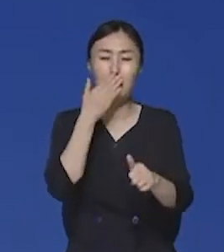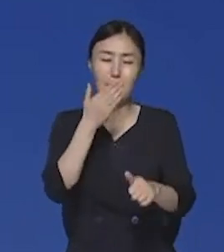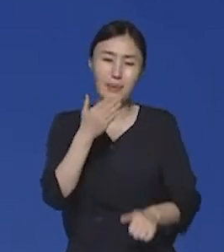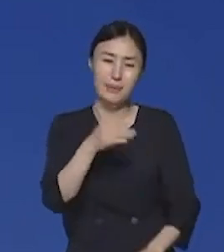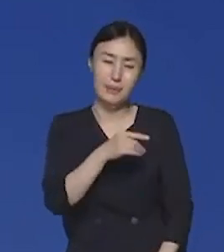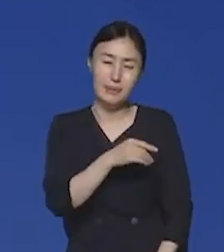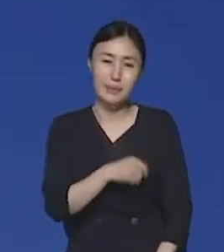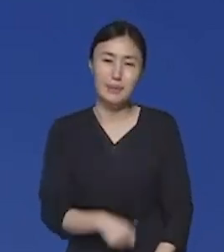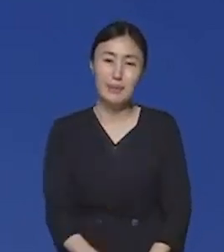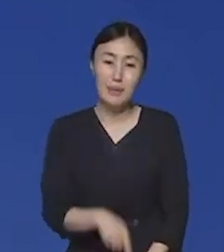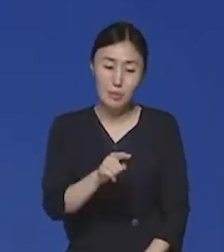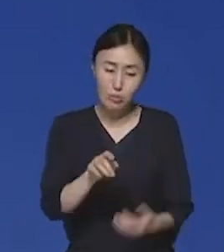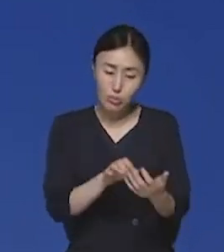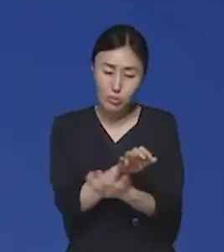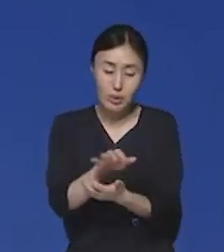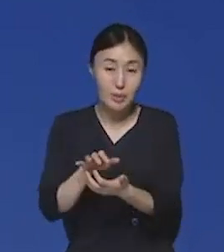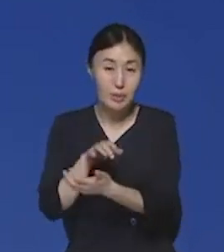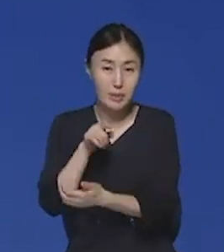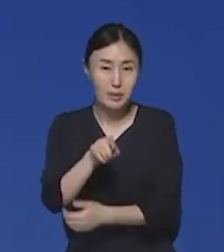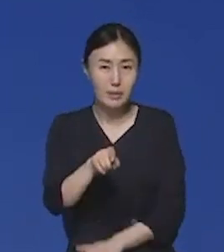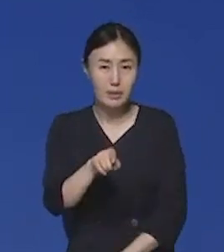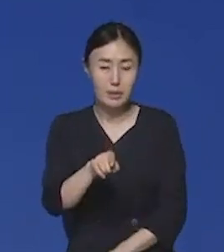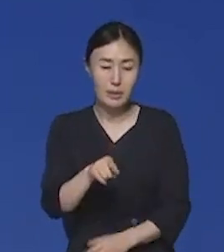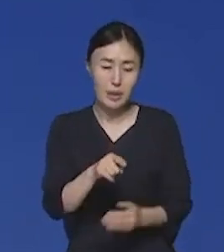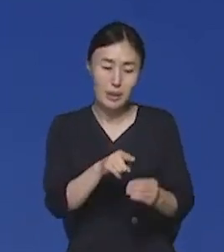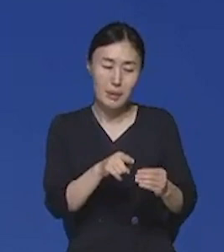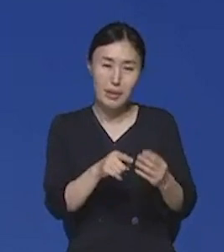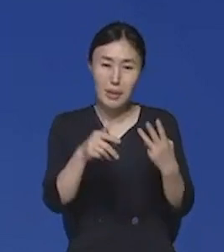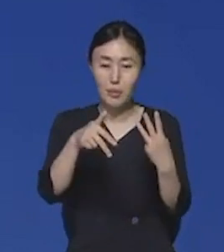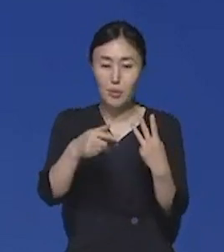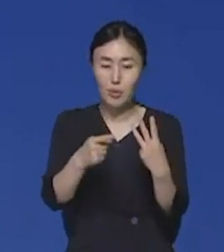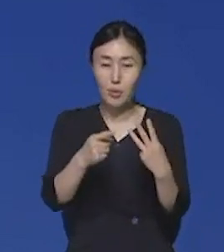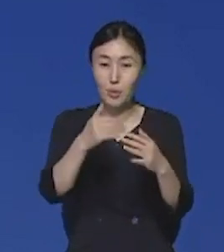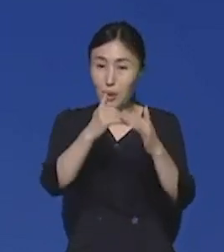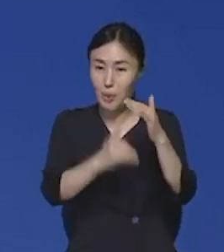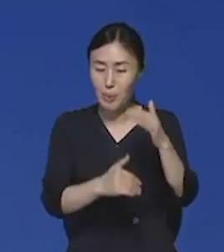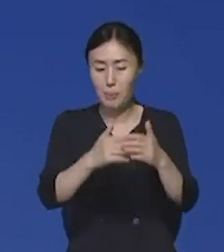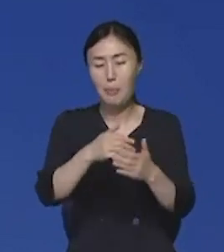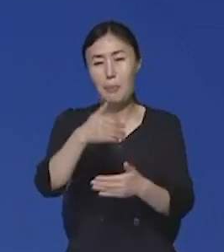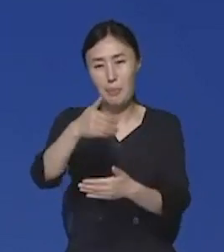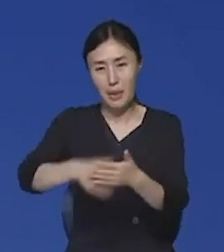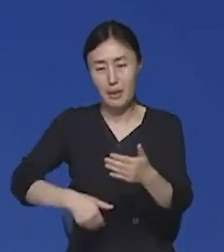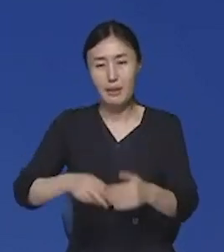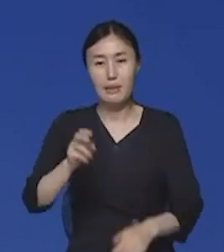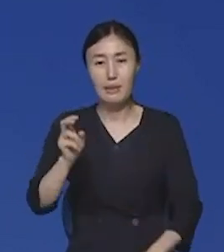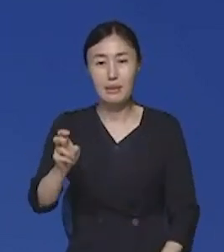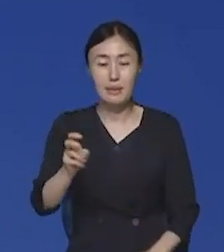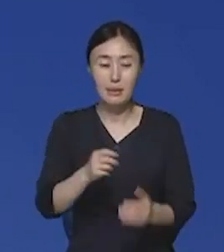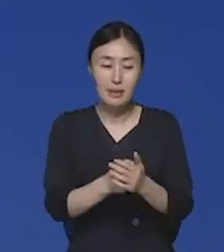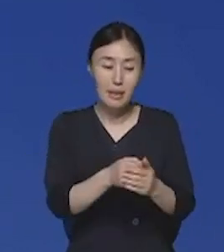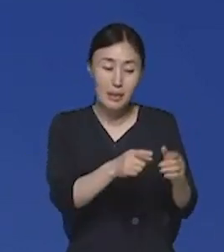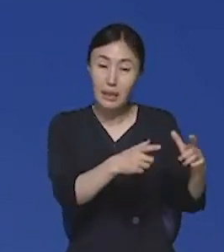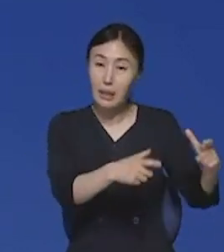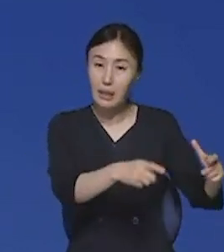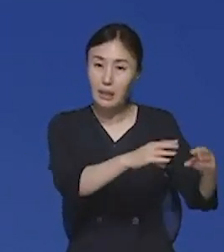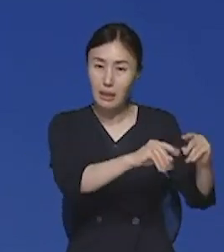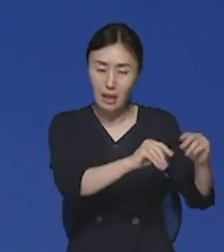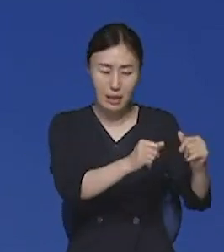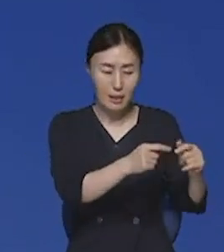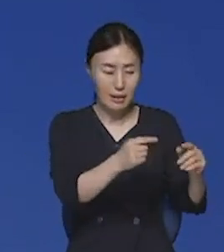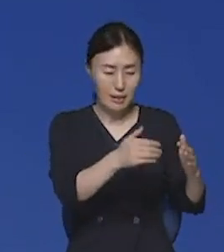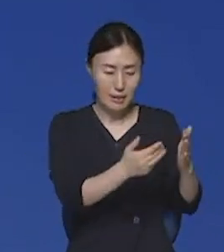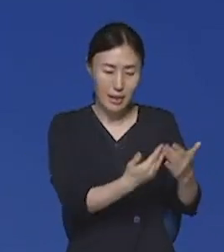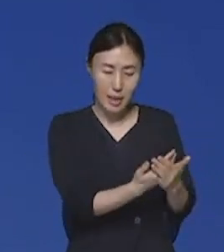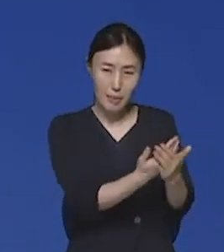겁니다 놀란 일면서 다행히 해당 항목은 빠지게 될 것으로 보입니다 광주시는 동전 부지 개발계획